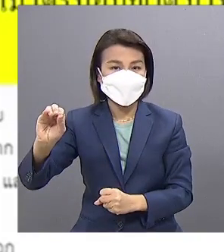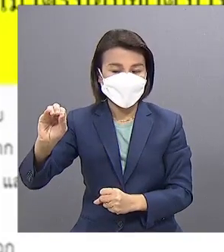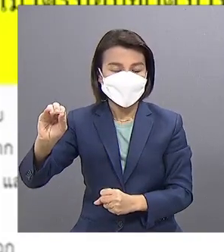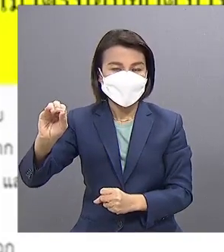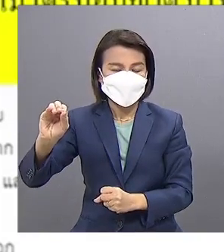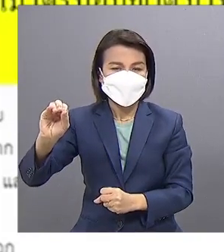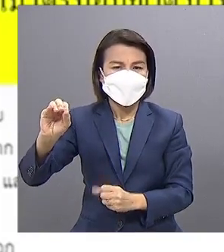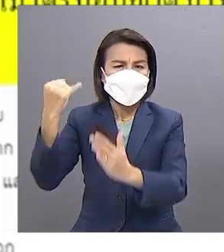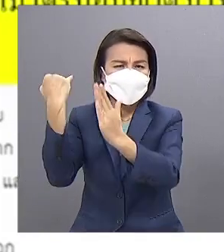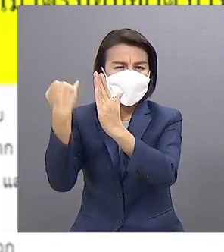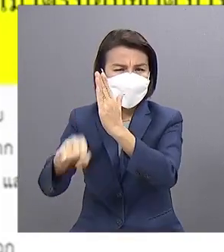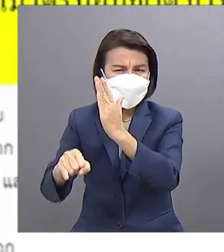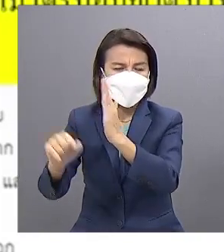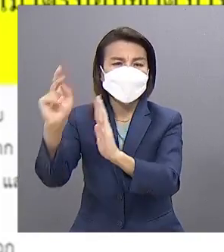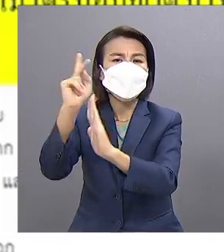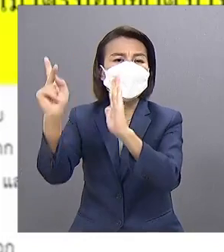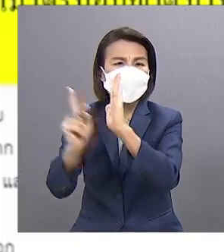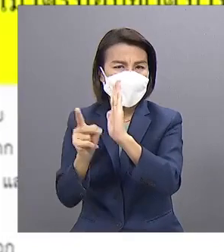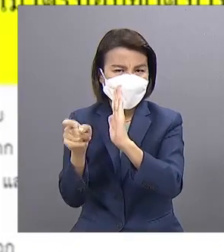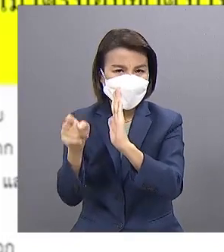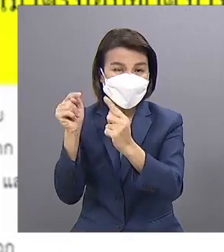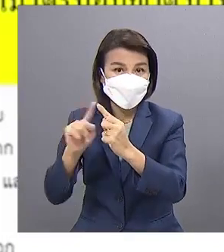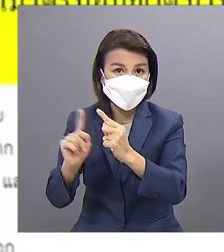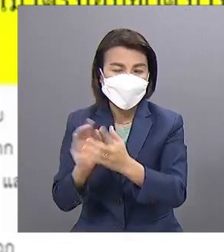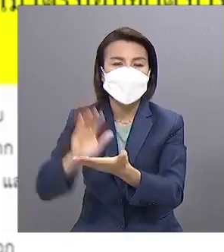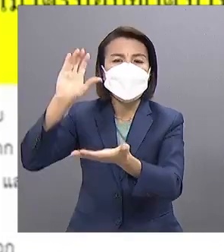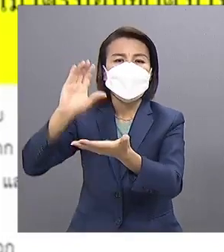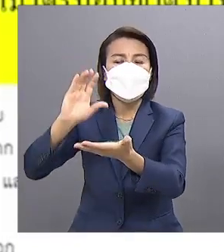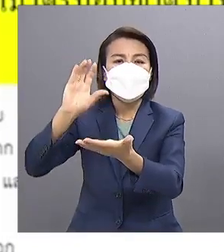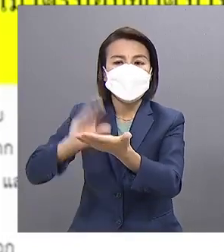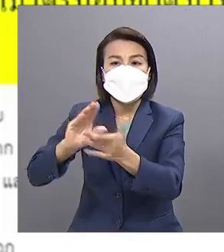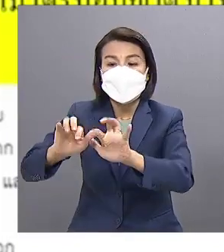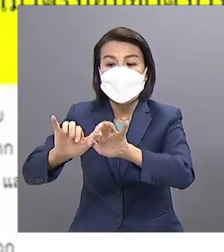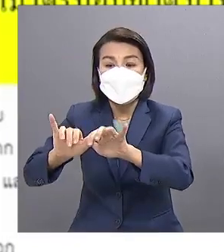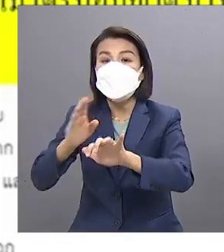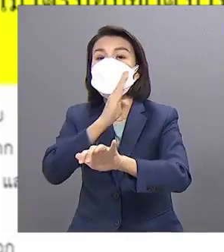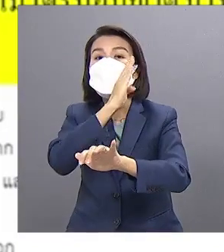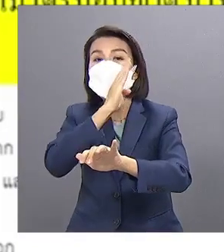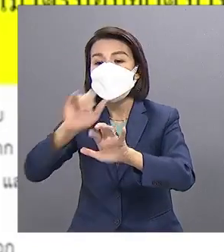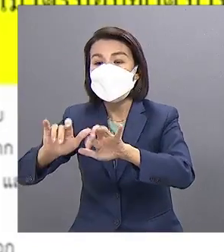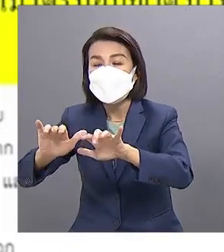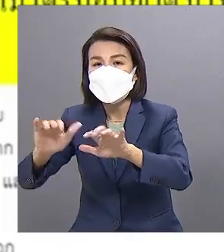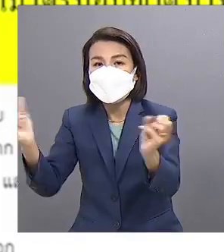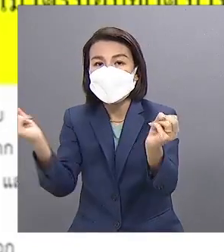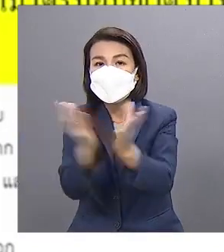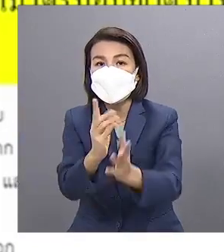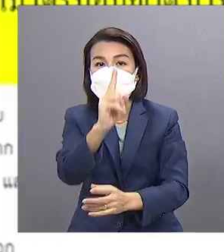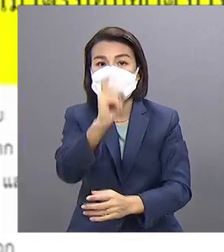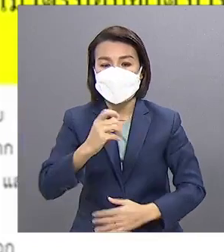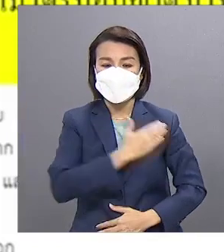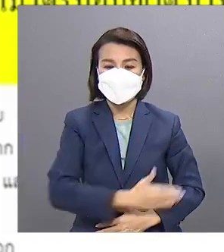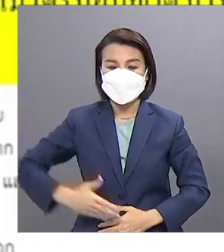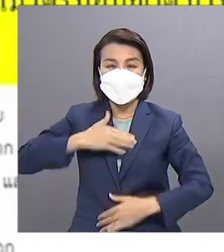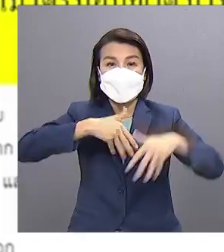การผิดเรื่องการเข้าข้อมูลอันเป็นเท็จนะคะทำให้เกิดความเสียหายแก่สุขภาพของประชาชนนะคะ